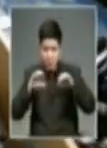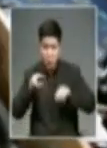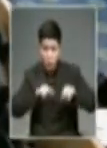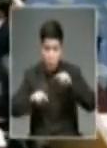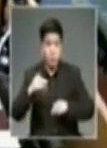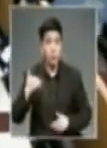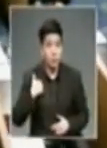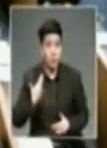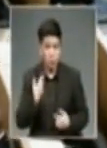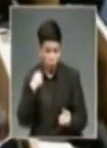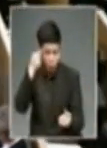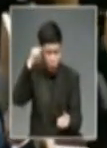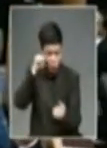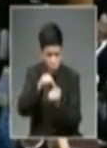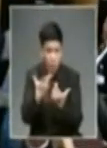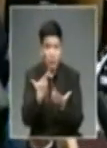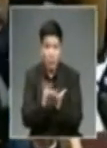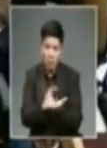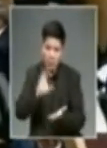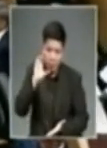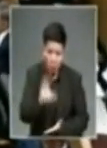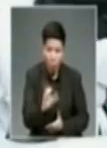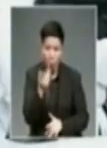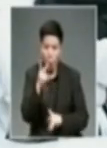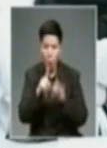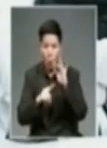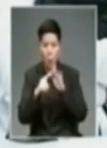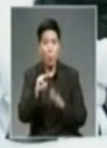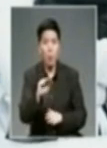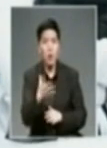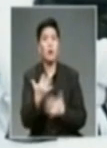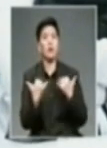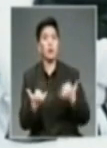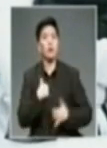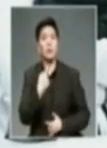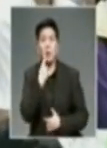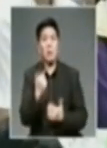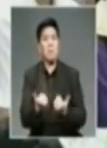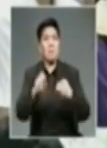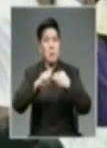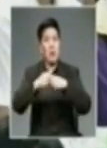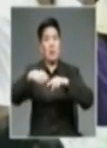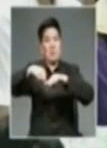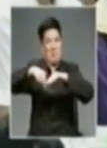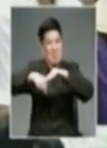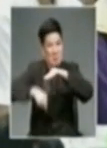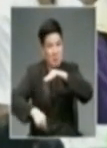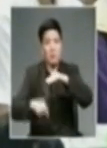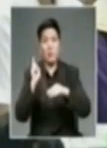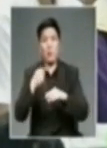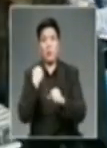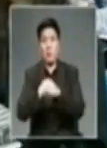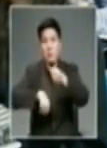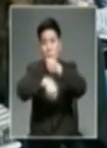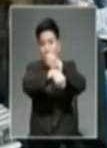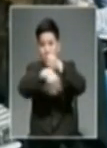าไม่เห็นจะตรงประเด็นใช้งบประมาณไม่คุ้มค่าผมก็อยากเรียนว่าปัญหามันซับซ้อนมากนะครับวันนี้เราต้องปฏิรูปในเชิงโครงสร้าง